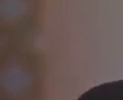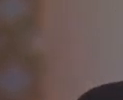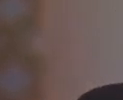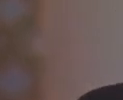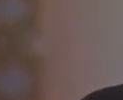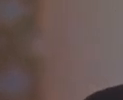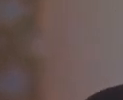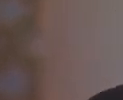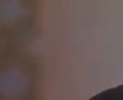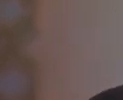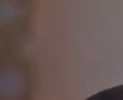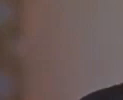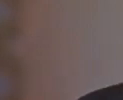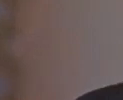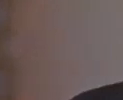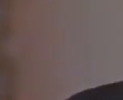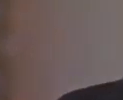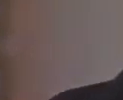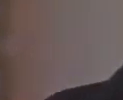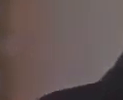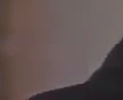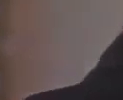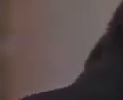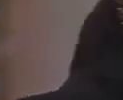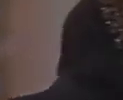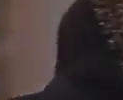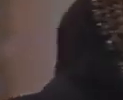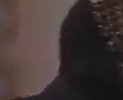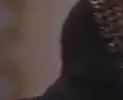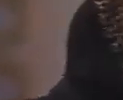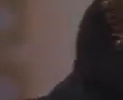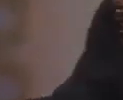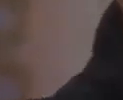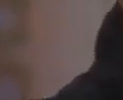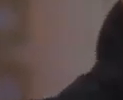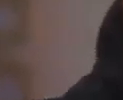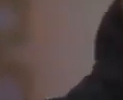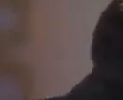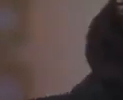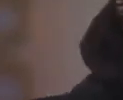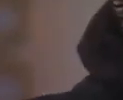मान नहीं रे सखी,